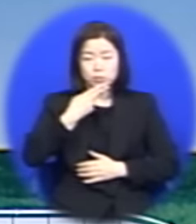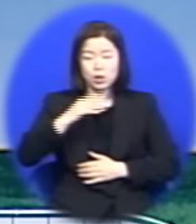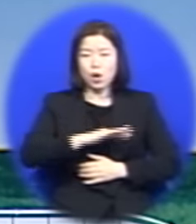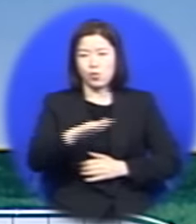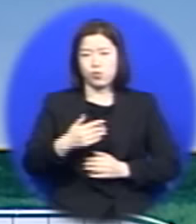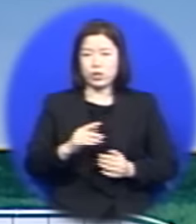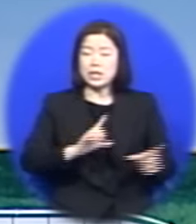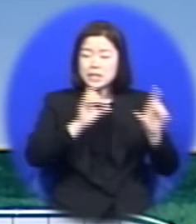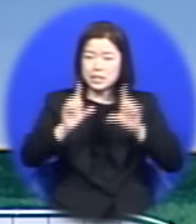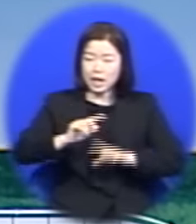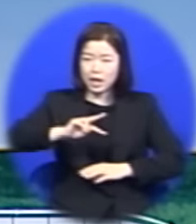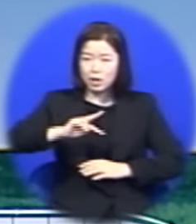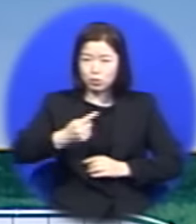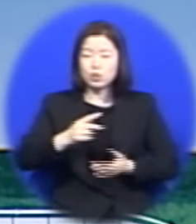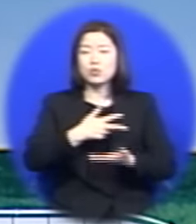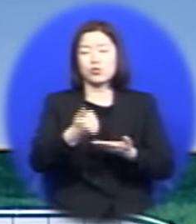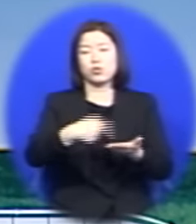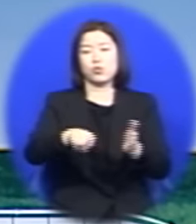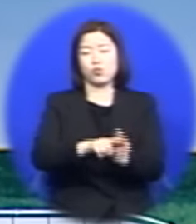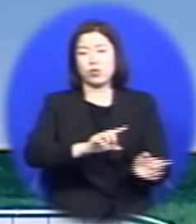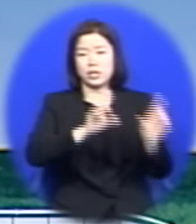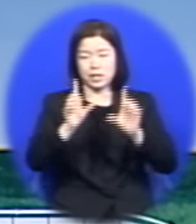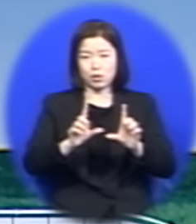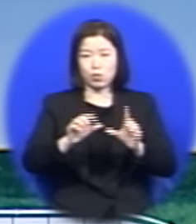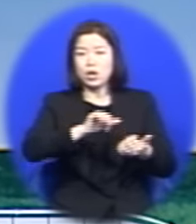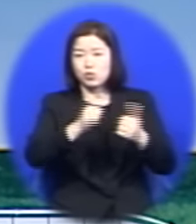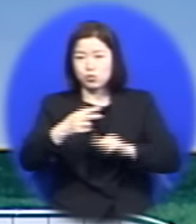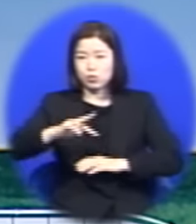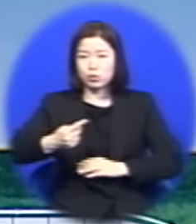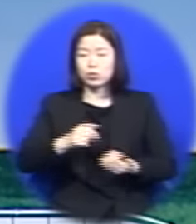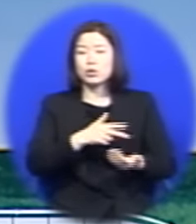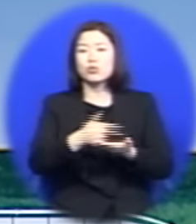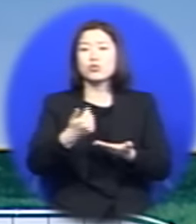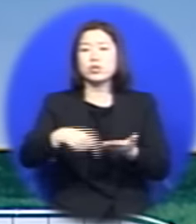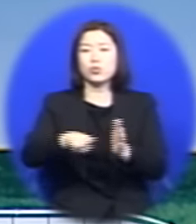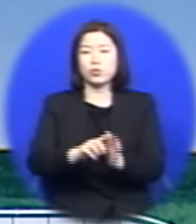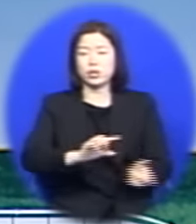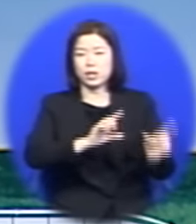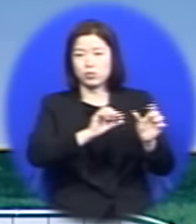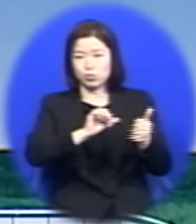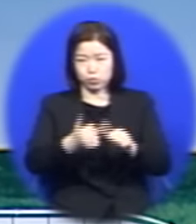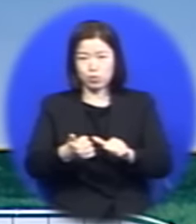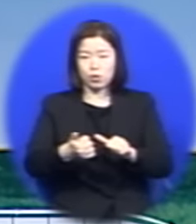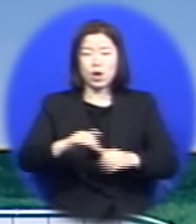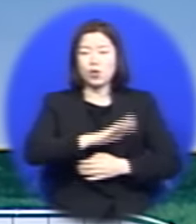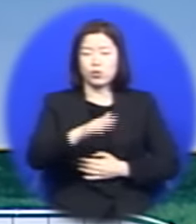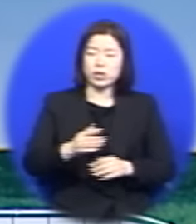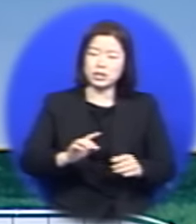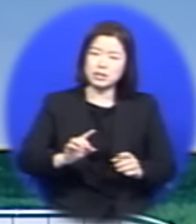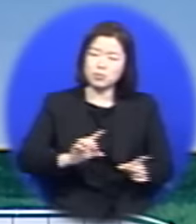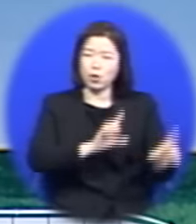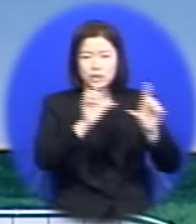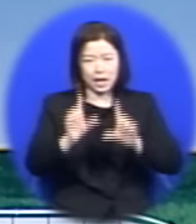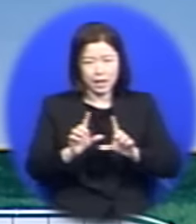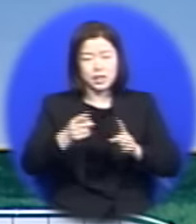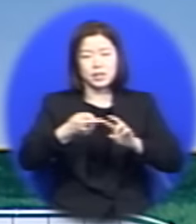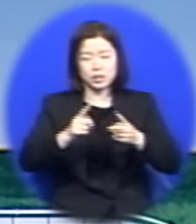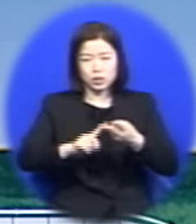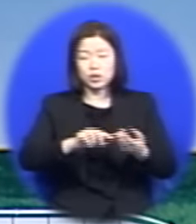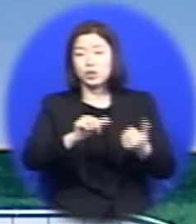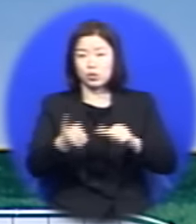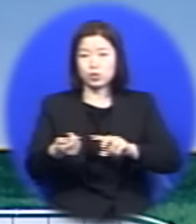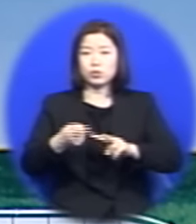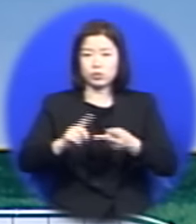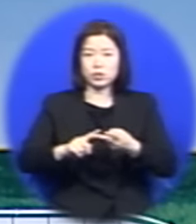살아도 주님을 위하여 살고 죽어도 주님을 위하여 죽습니다. 그러므로 우리는 살든지 죽든지 주님의 것입니다.